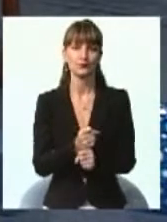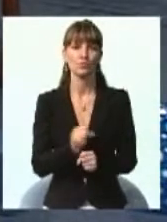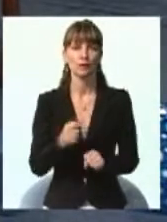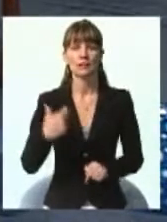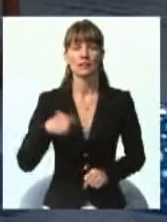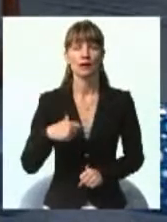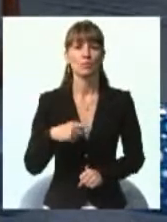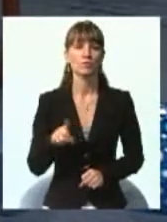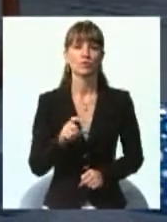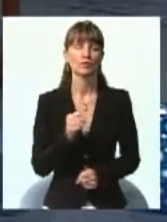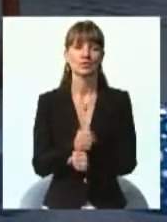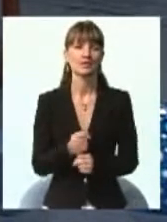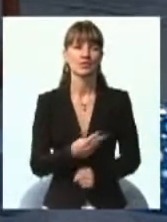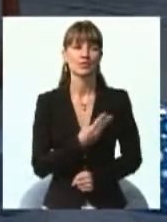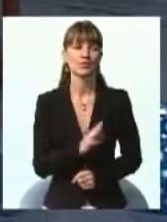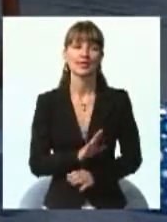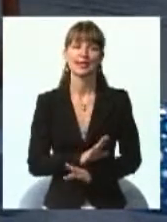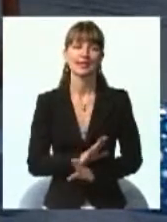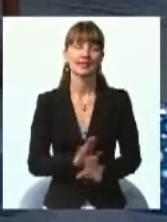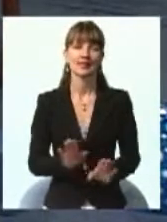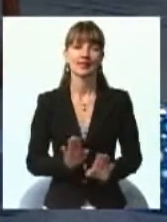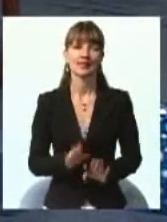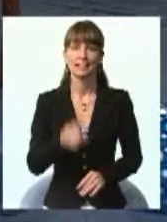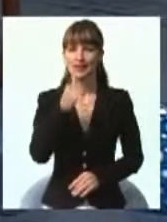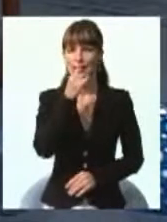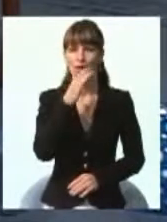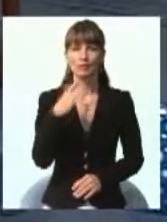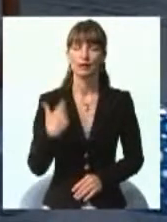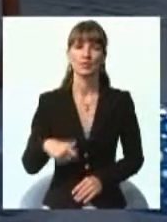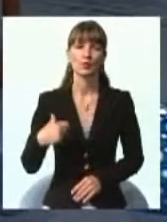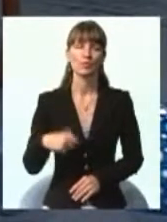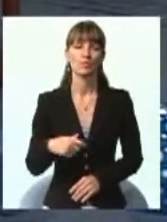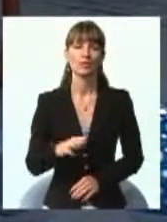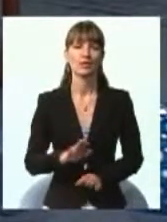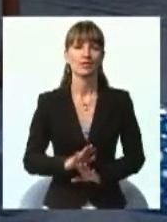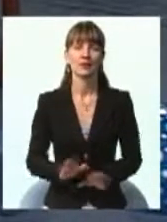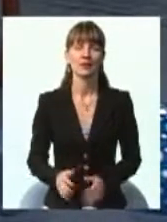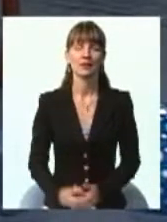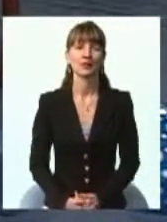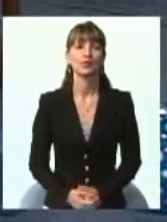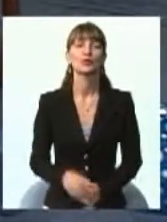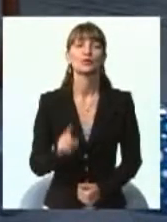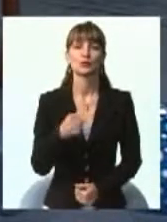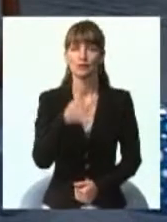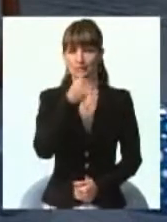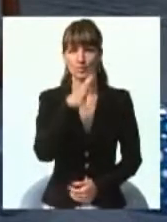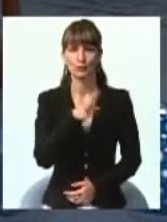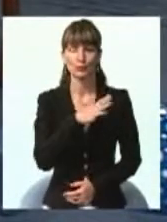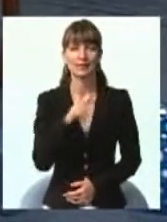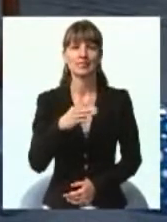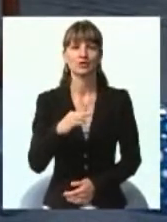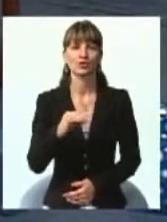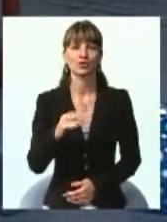Може, і собі навіть можеш виконувати бажання? Ні, не можу я собі бажання виконувати. Чому? Ти не хочеш бути джином?